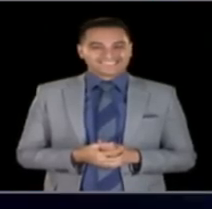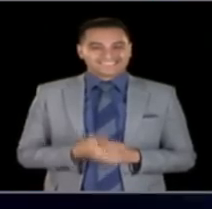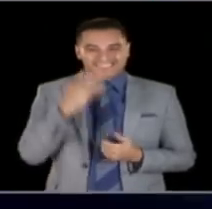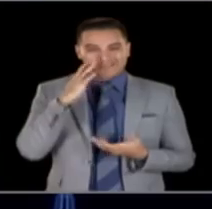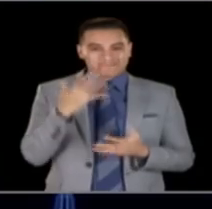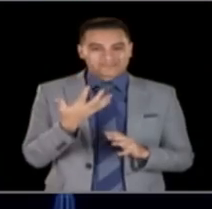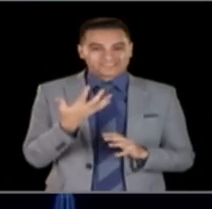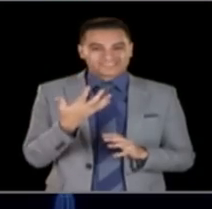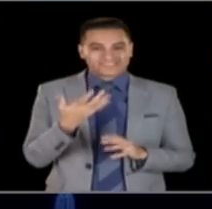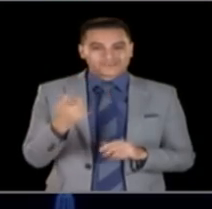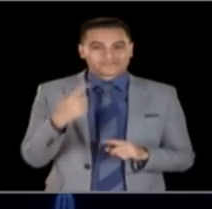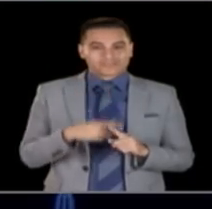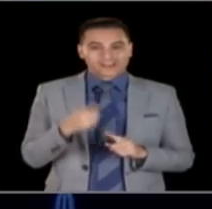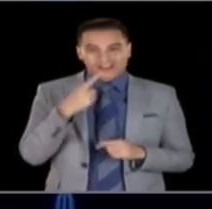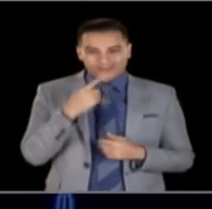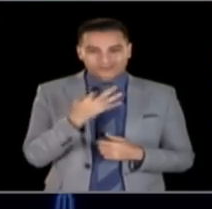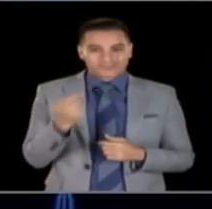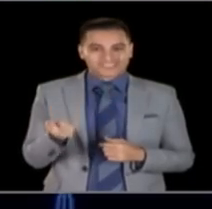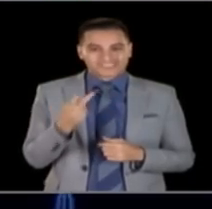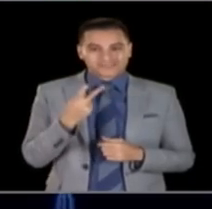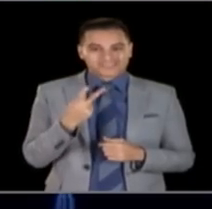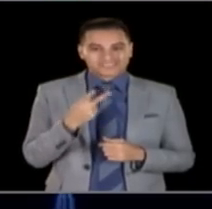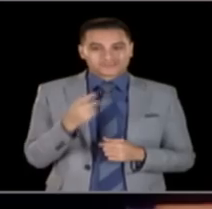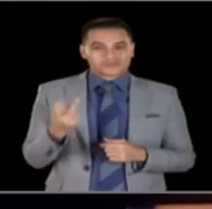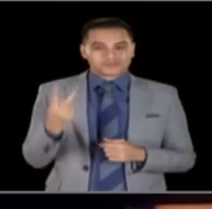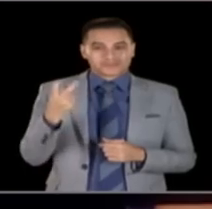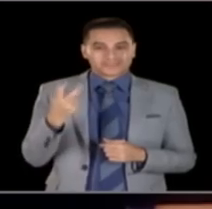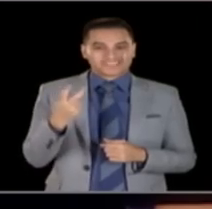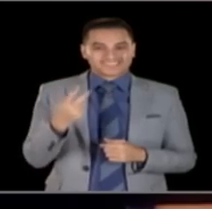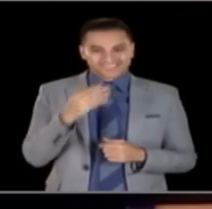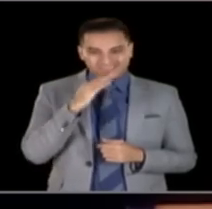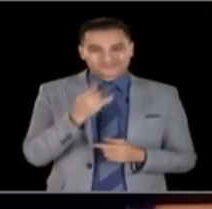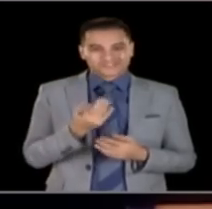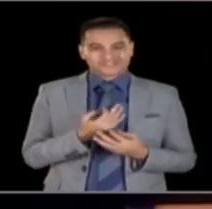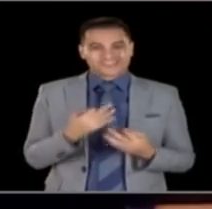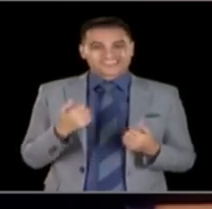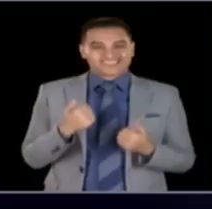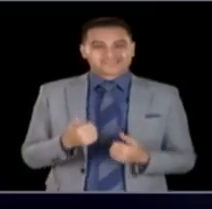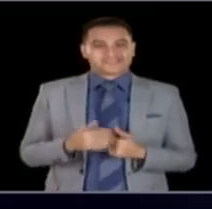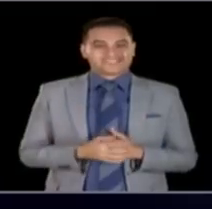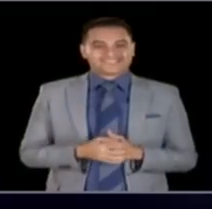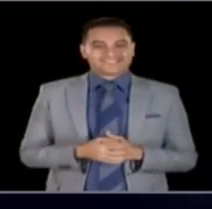أصل أنا حسبتها هو قال 375 وقلت غلط رجعت فيها بعدين زعلت.